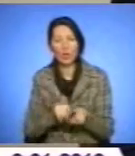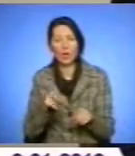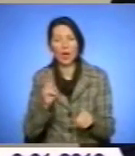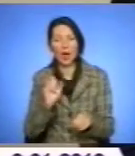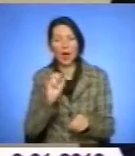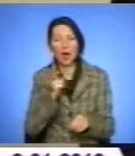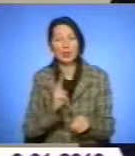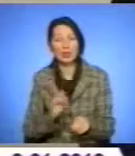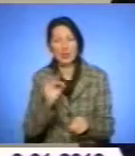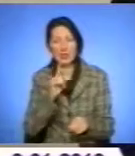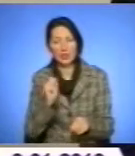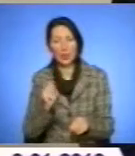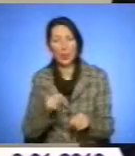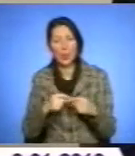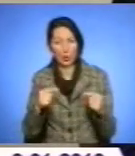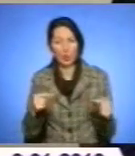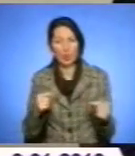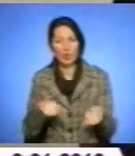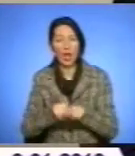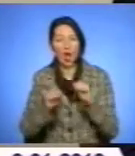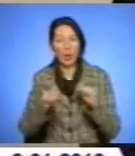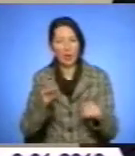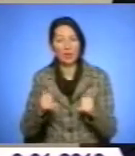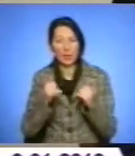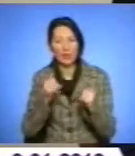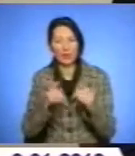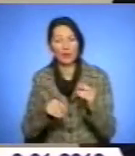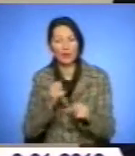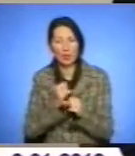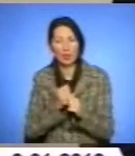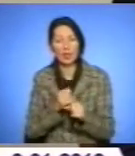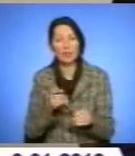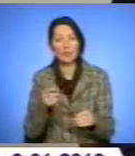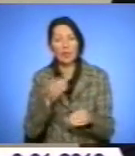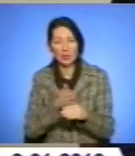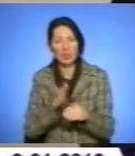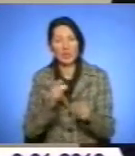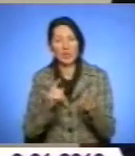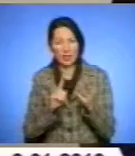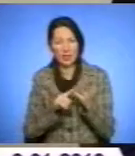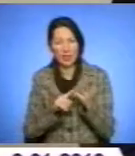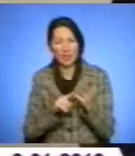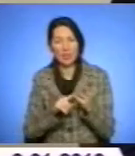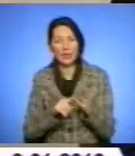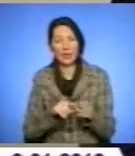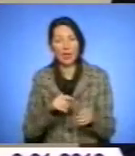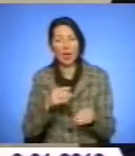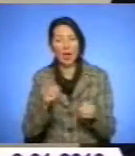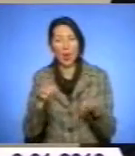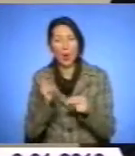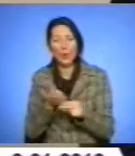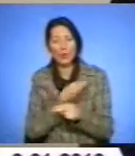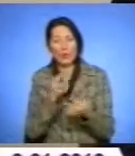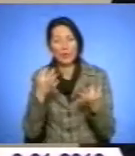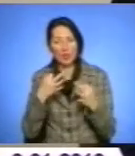продукції та обладнання для її виготовлення. І частина третя передбачає позбавлення волі на строк від 5 до 10 років з